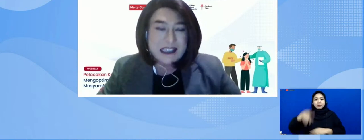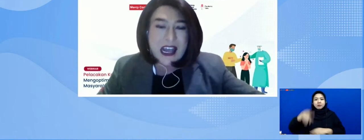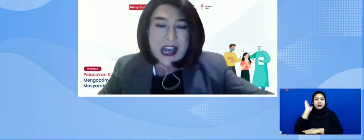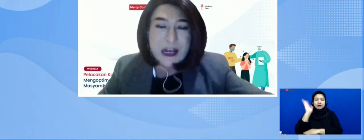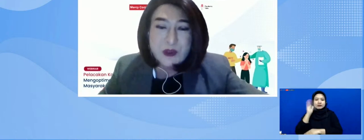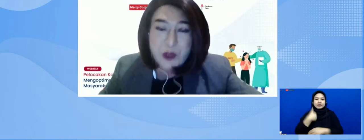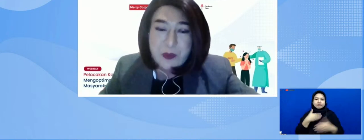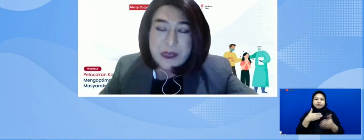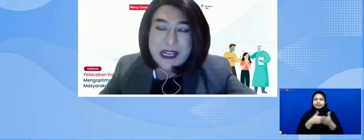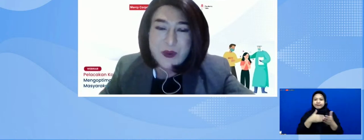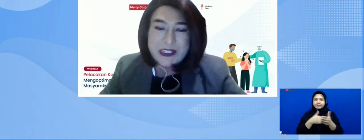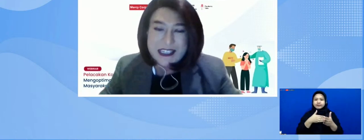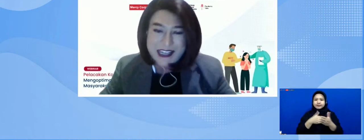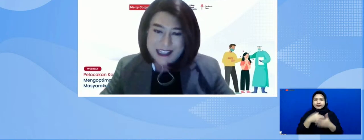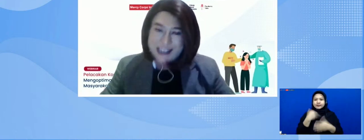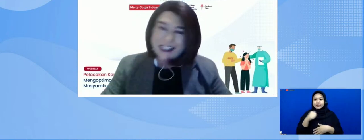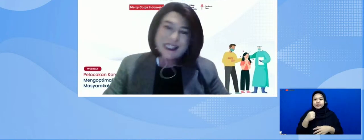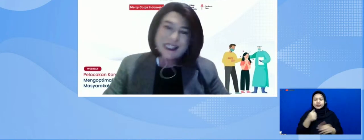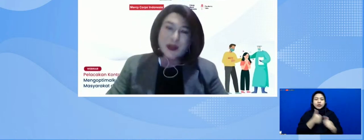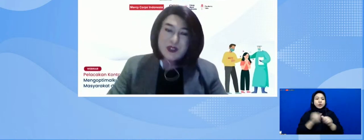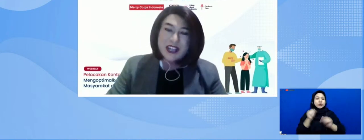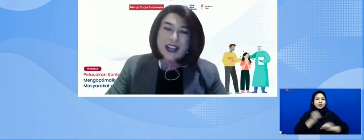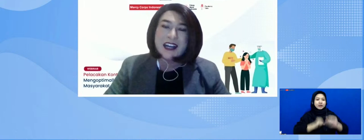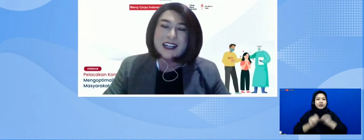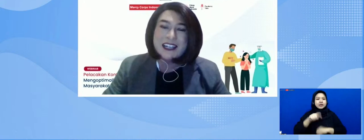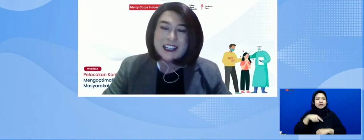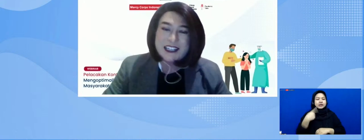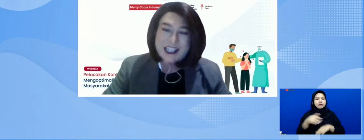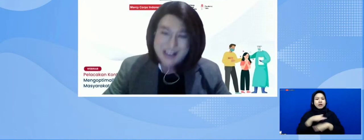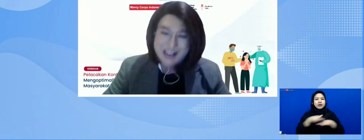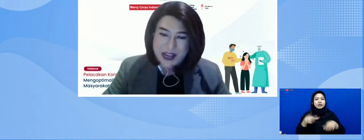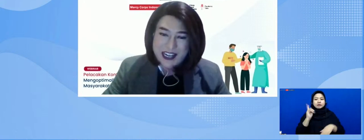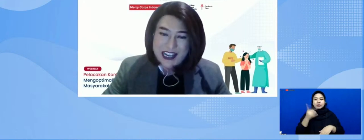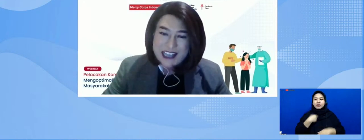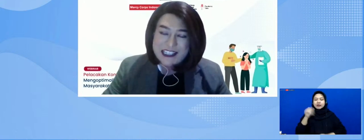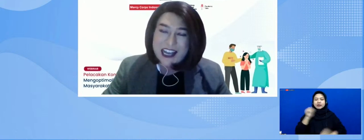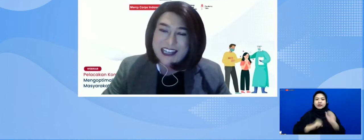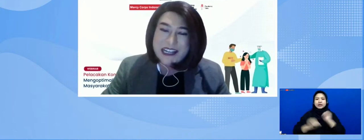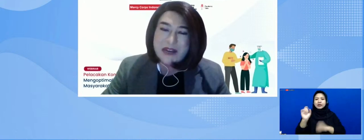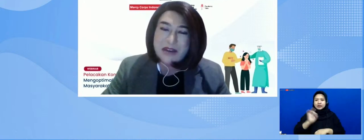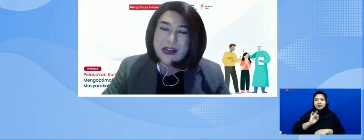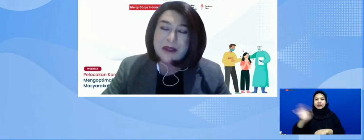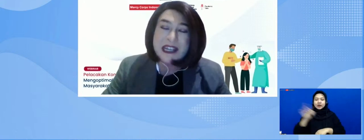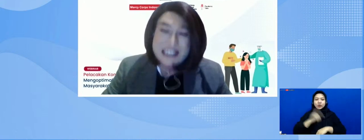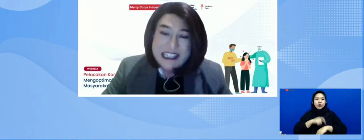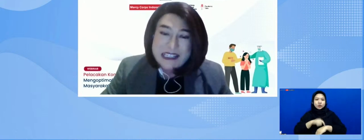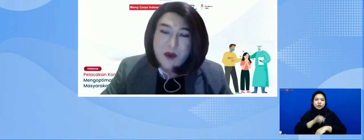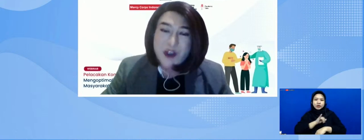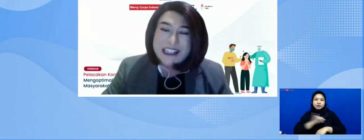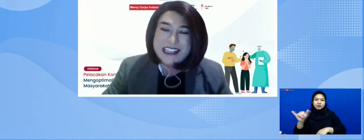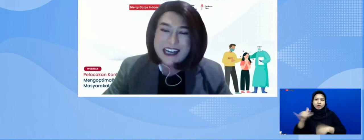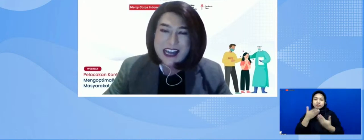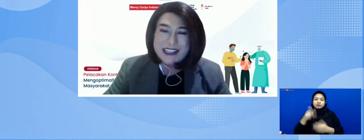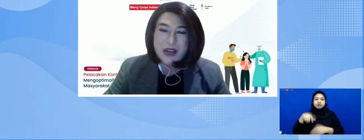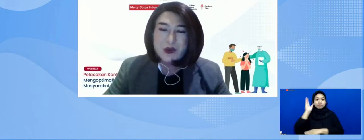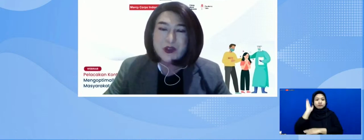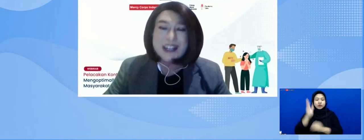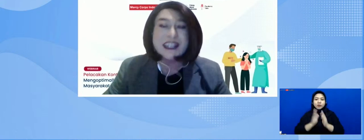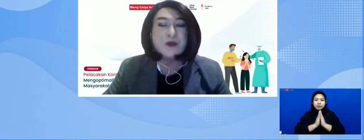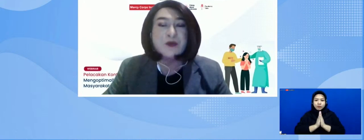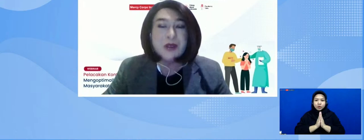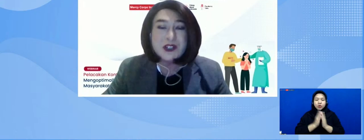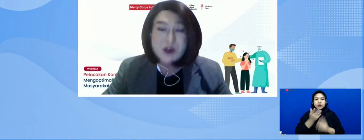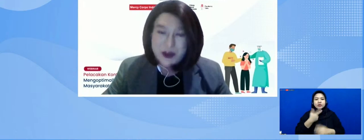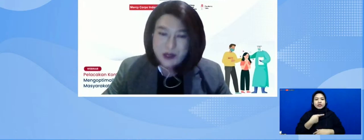berhalangan untuk mengikuti kegiatan ini sampai usai karena ada kegiatan yang sama. Sekali lagi kepada para panelis, mohon kesediaannya untuk